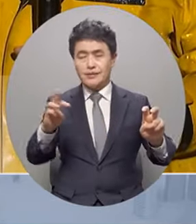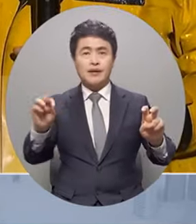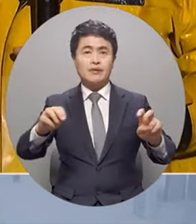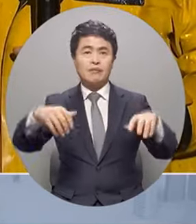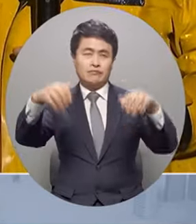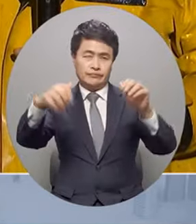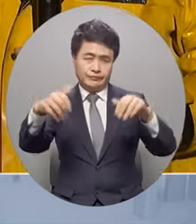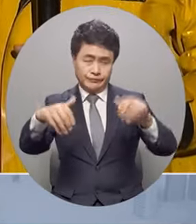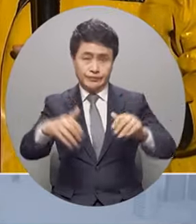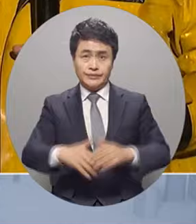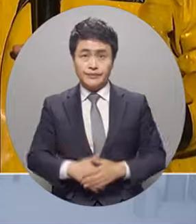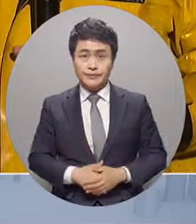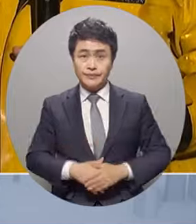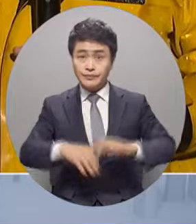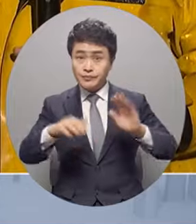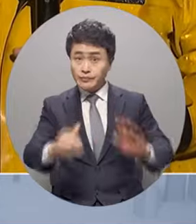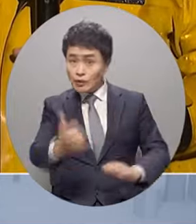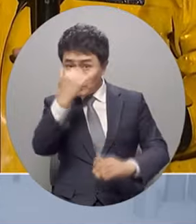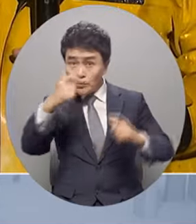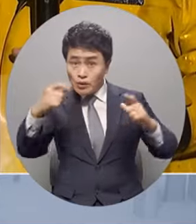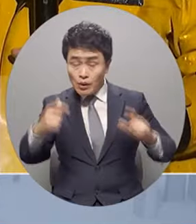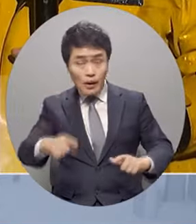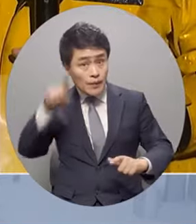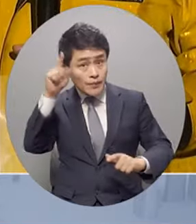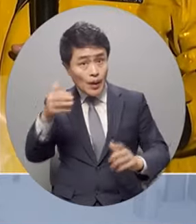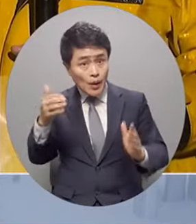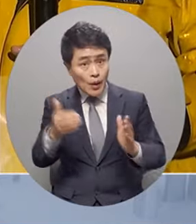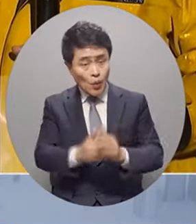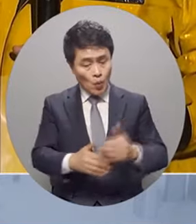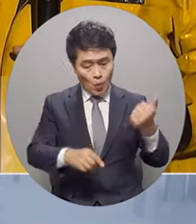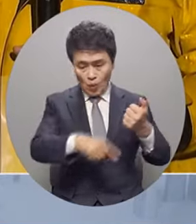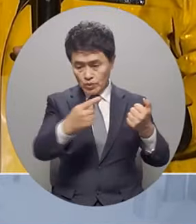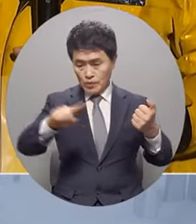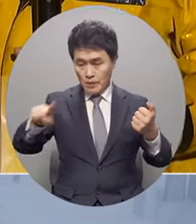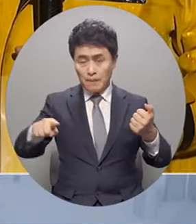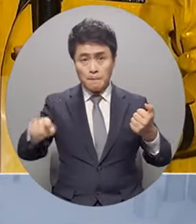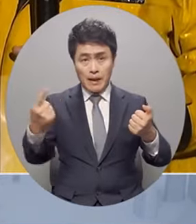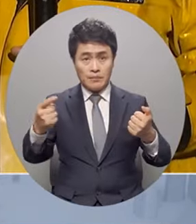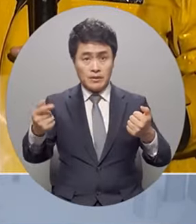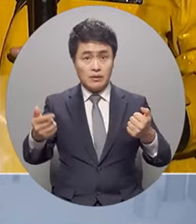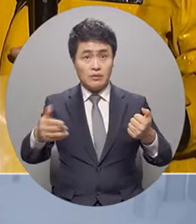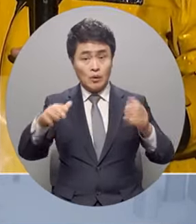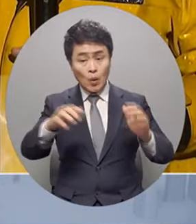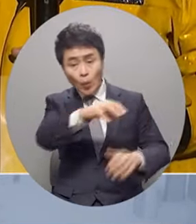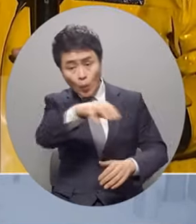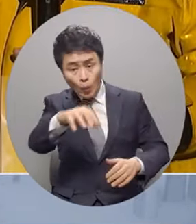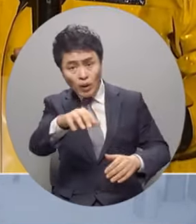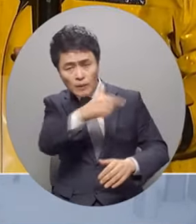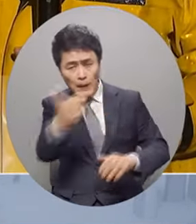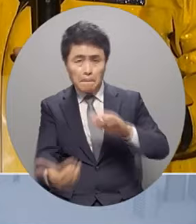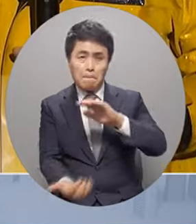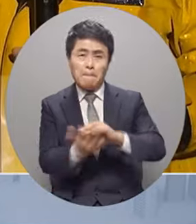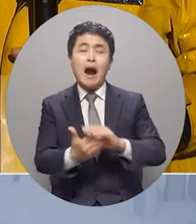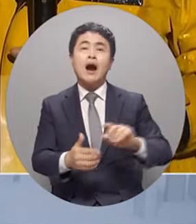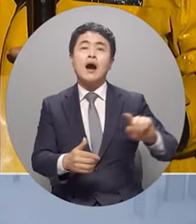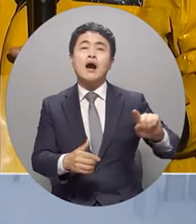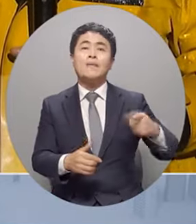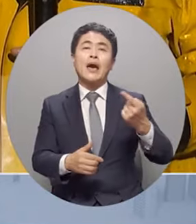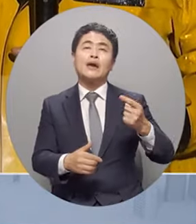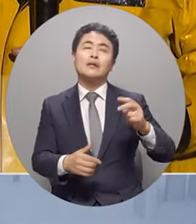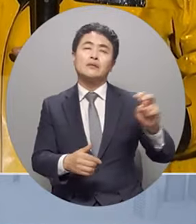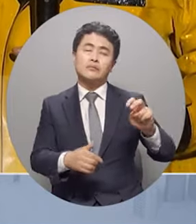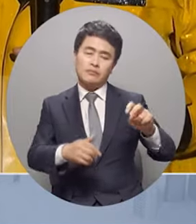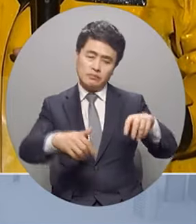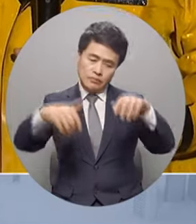비가 내렸는데요. 충청권에는 내일까지 50에서 최대 100mm, 곳에 따라 최대 120mm의 비가 올